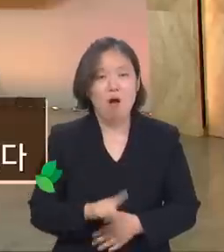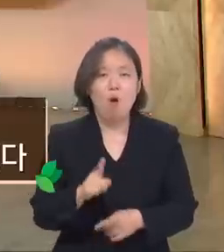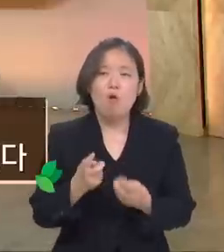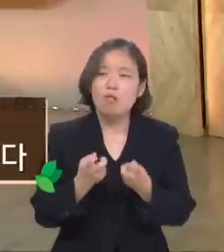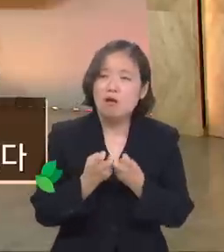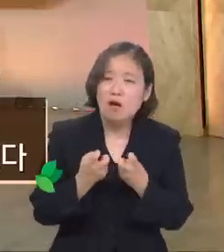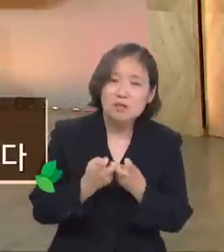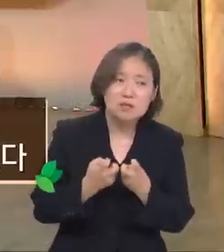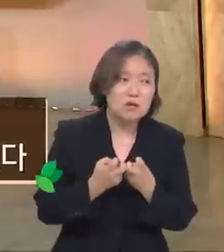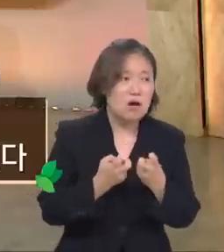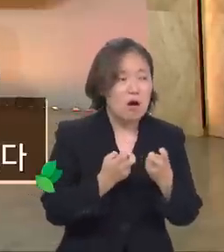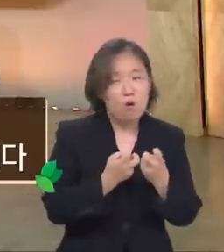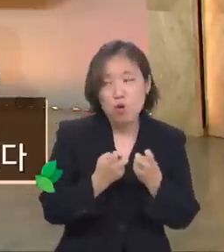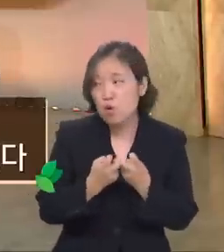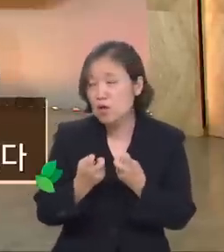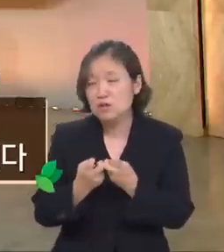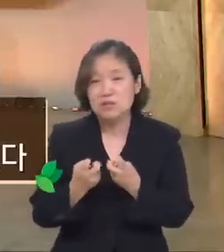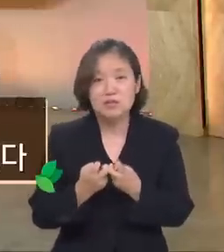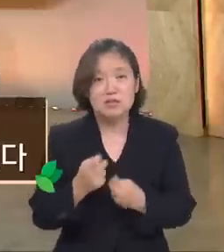어떡하지